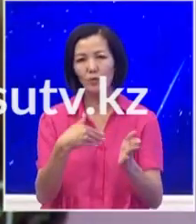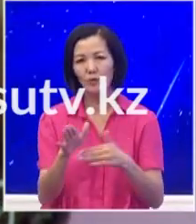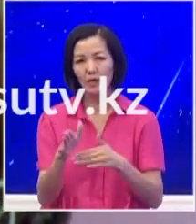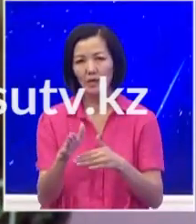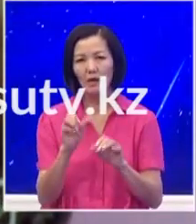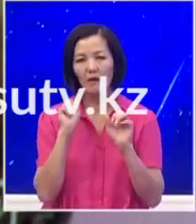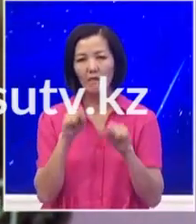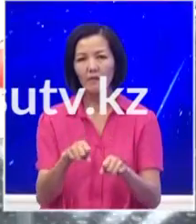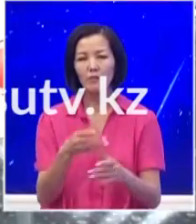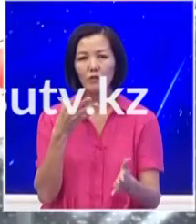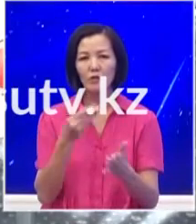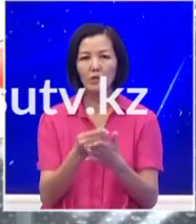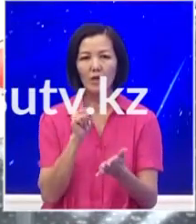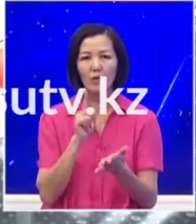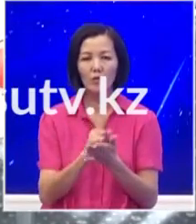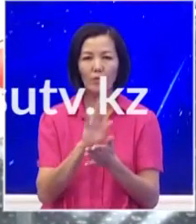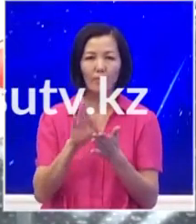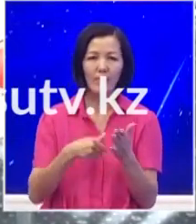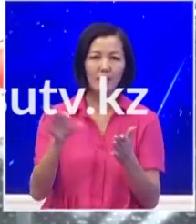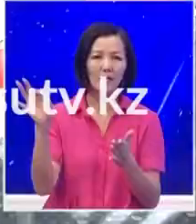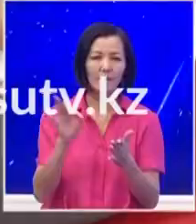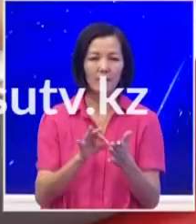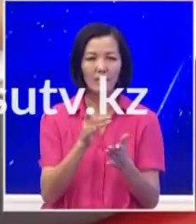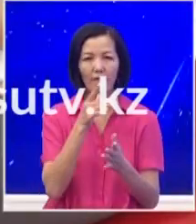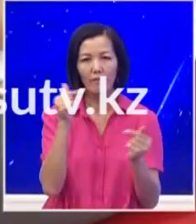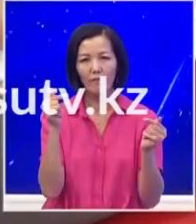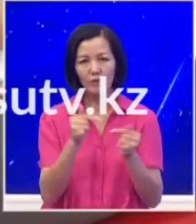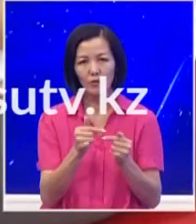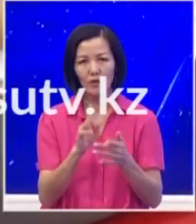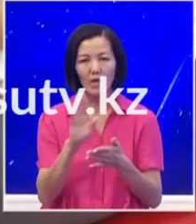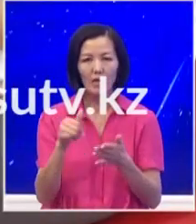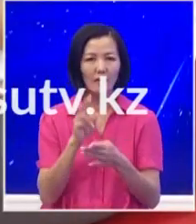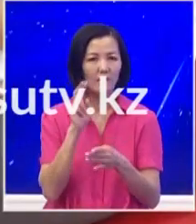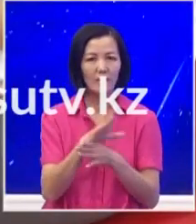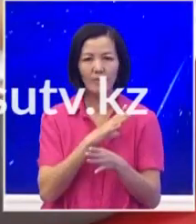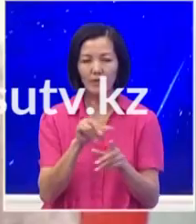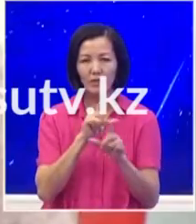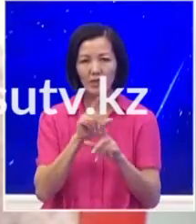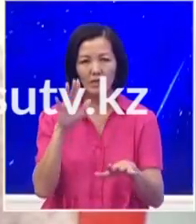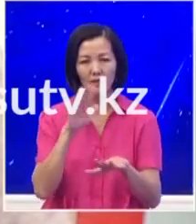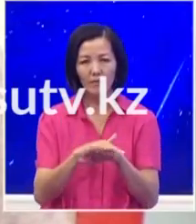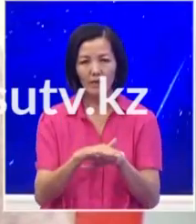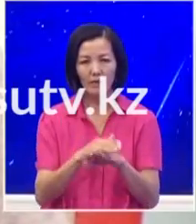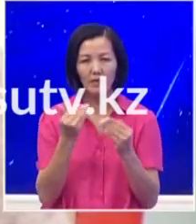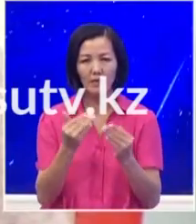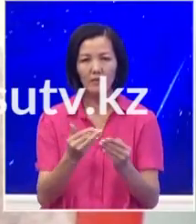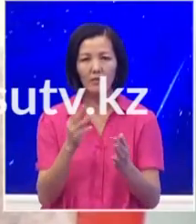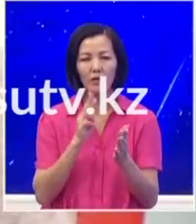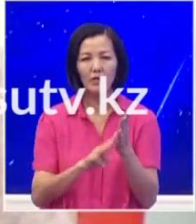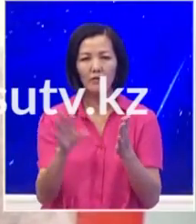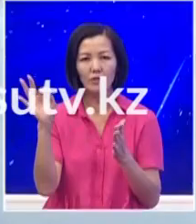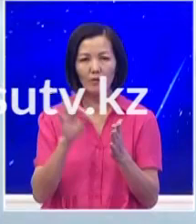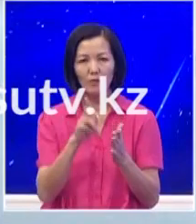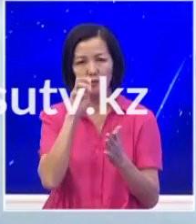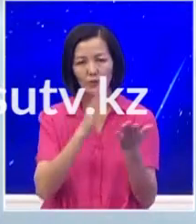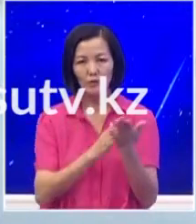также возможность оплаты налогов без комиссии и в срок, а главное, не посещая отделение банка. К слову, сегодня уже